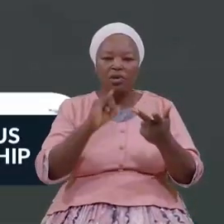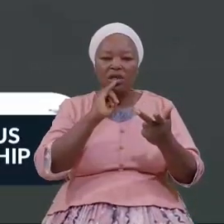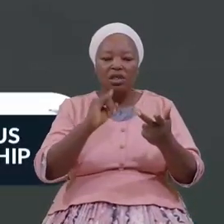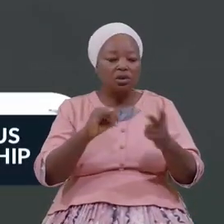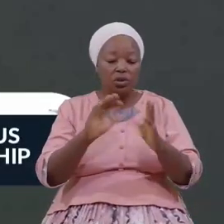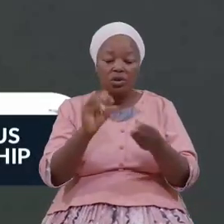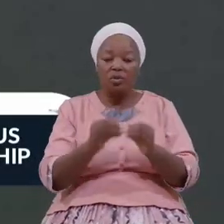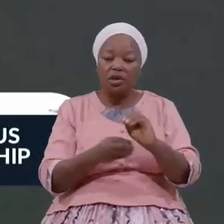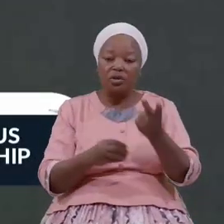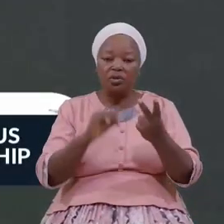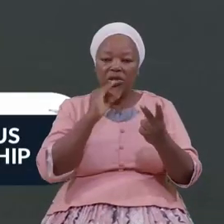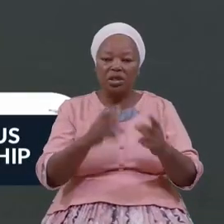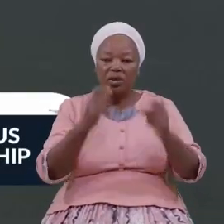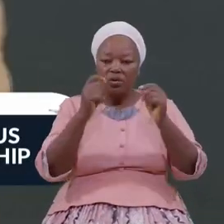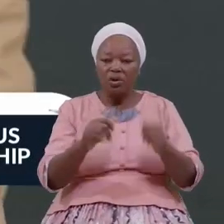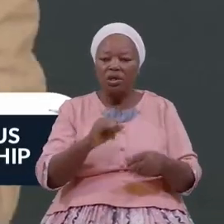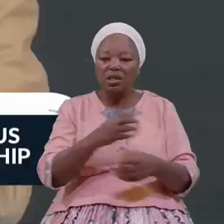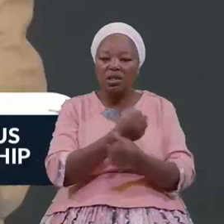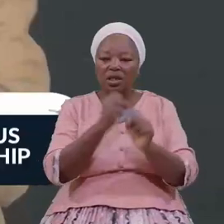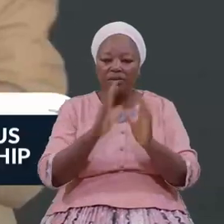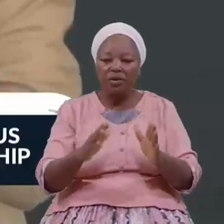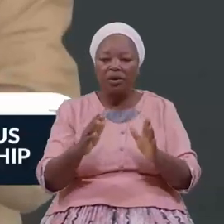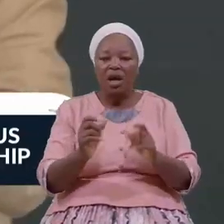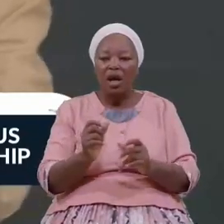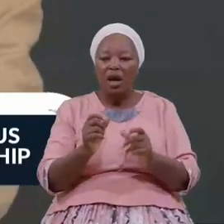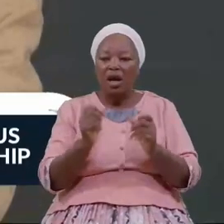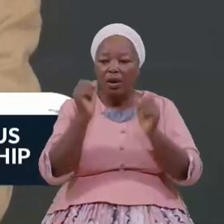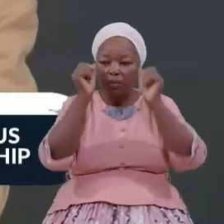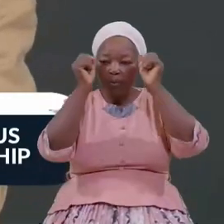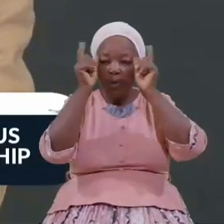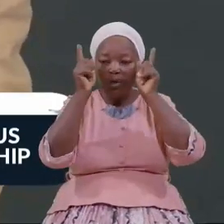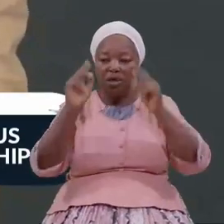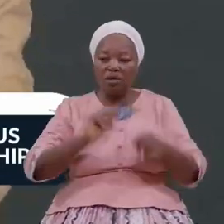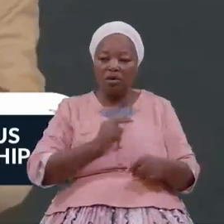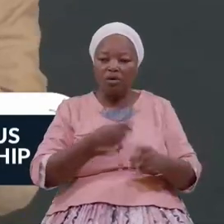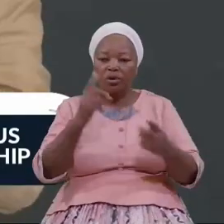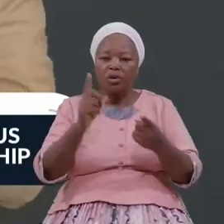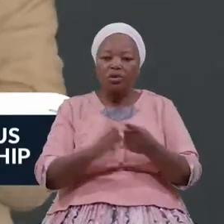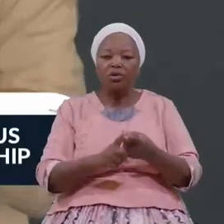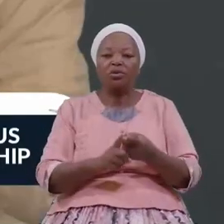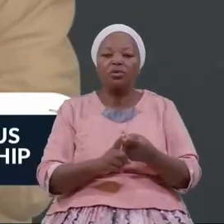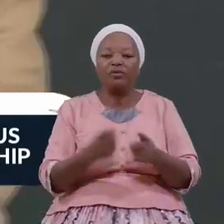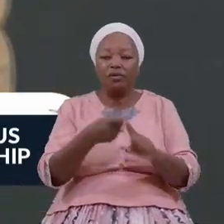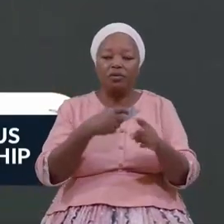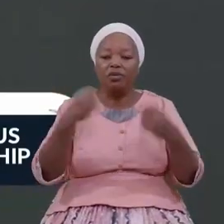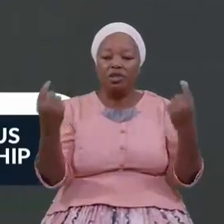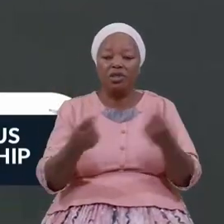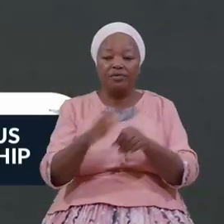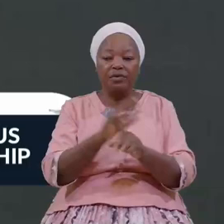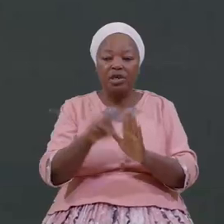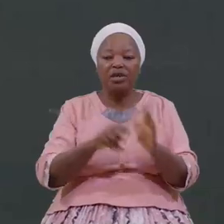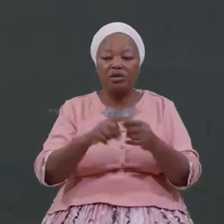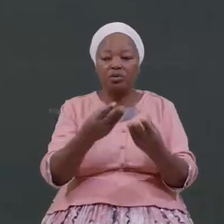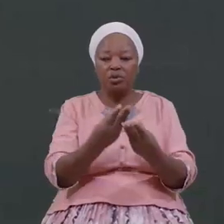Deux, c'est le sauveur vivifiant qui nous réveille du péché vers la solution et la